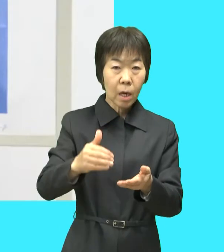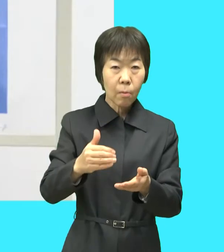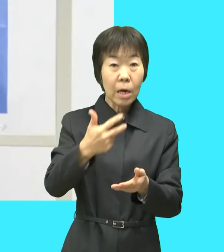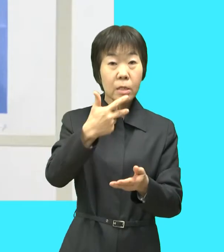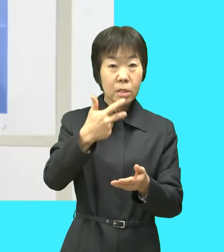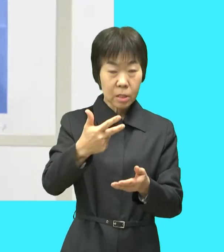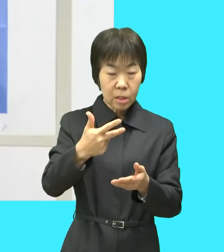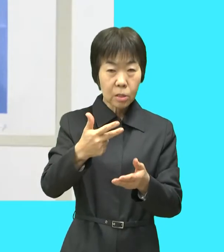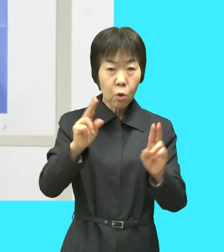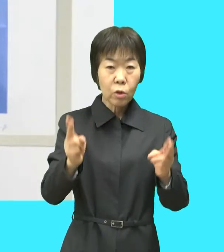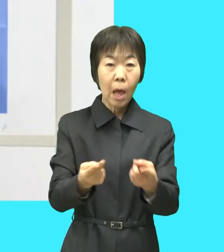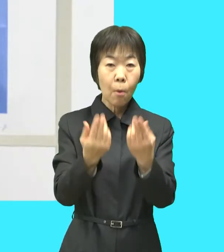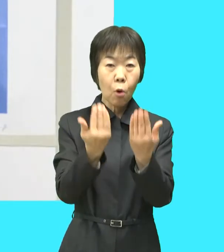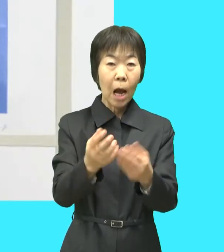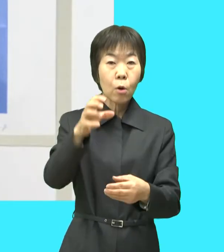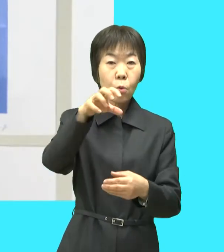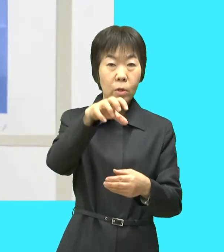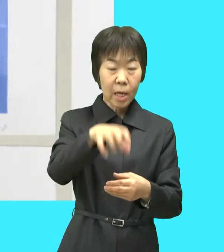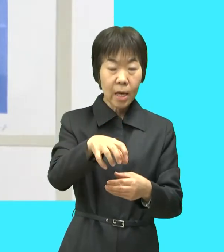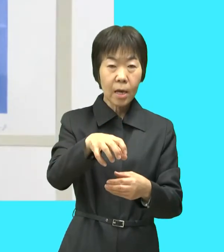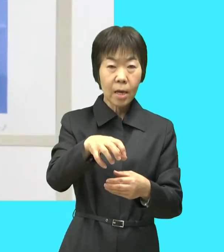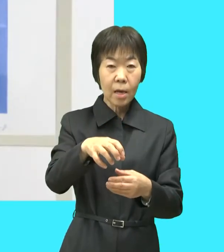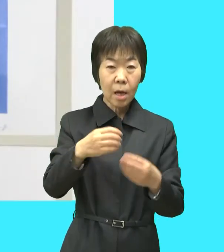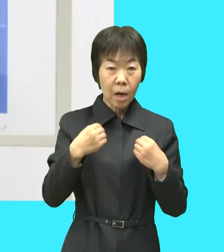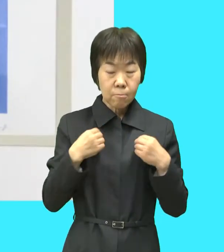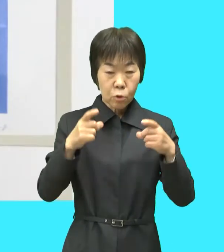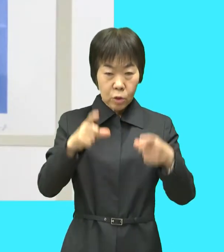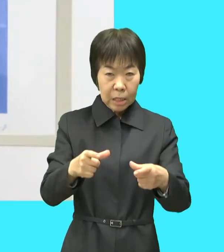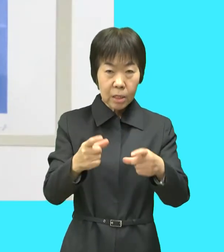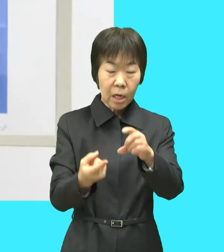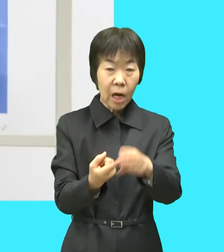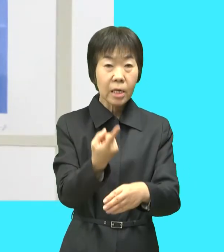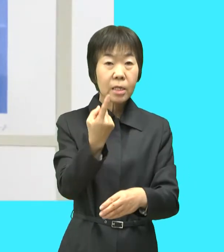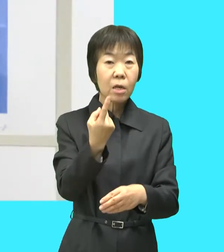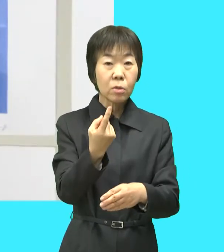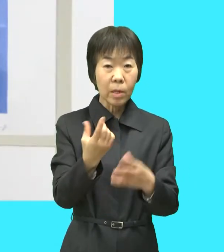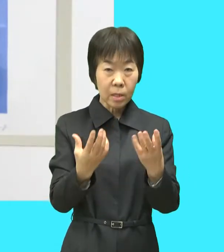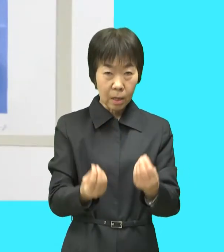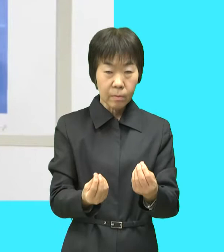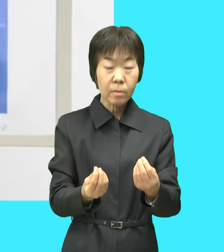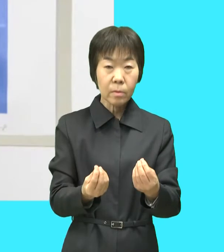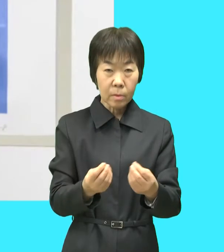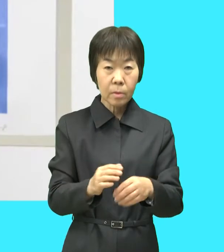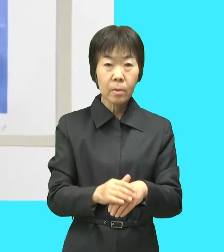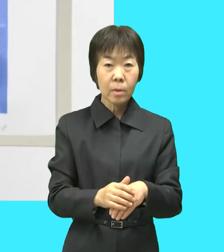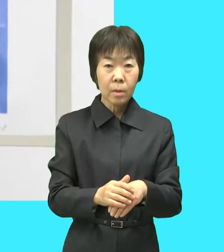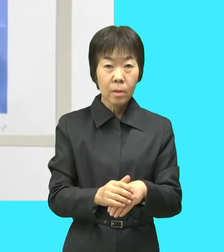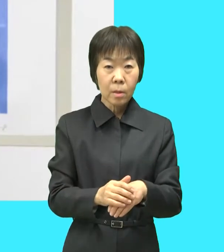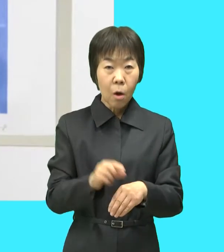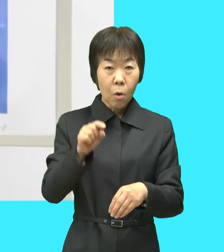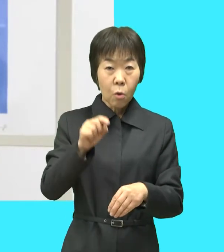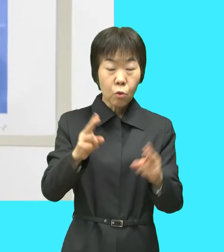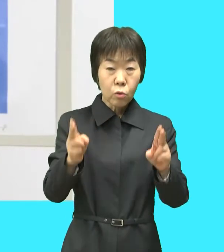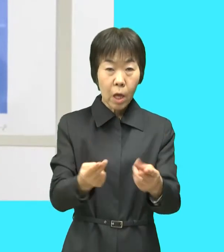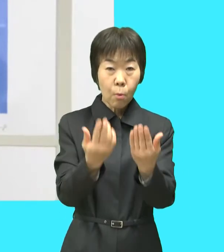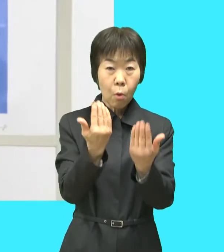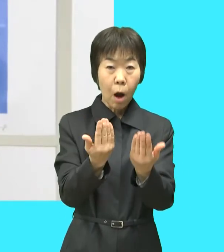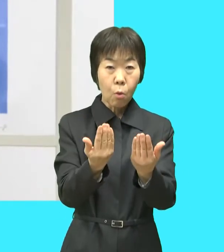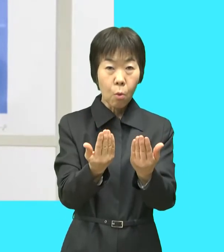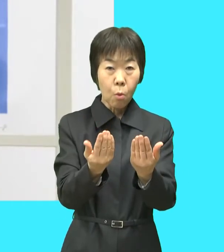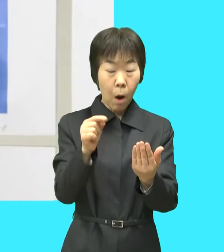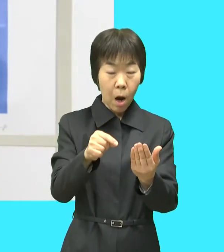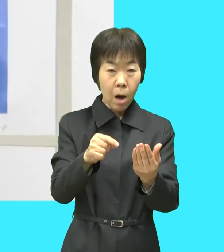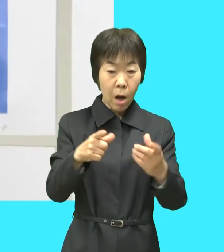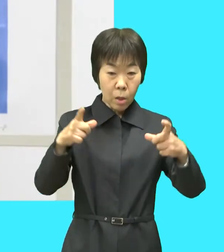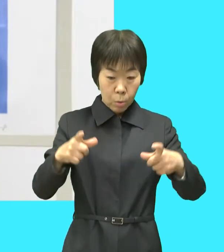ね、専門学校でクラスターが発生をしました。この専門学校非常に規